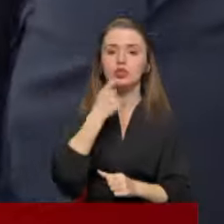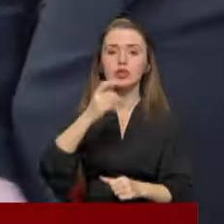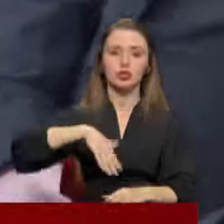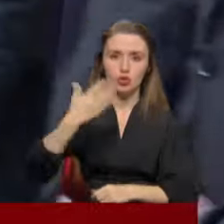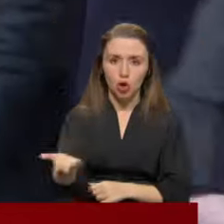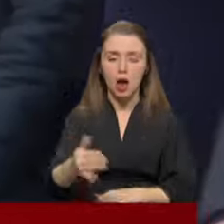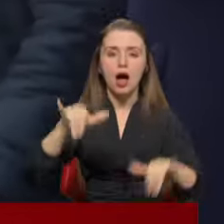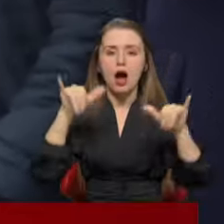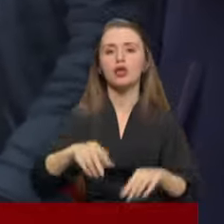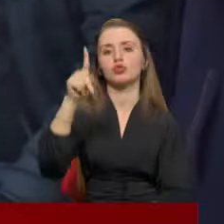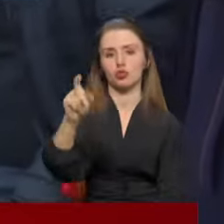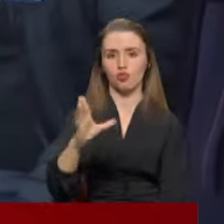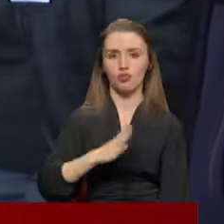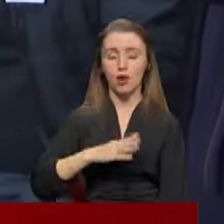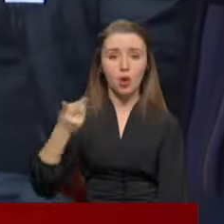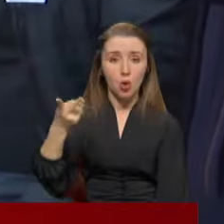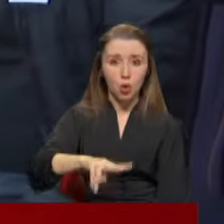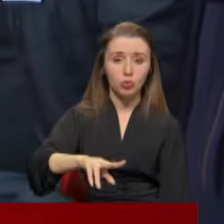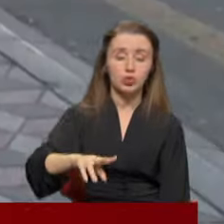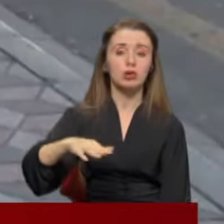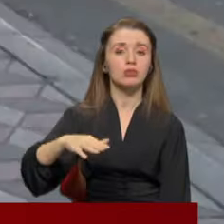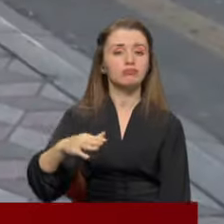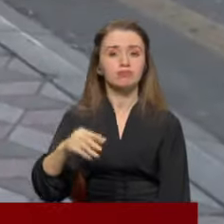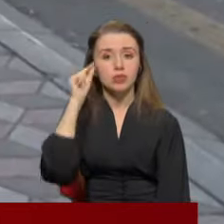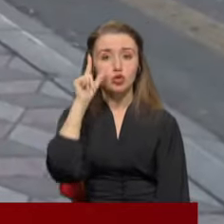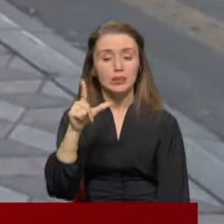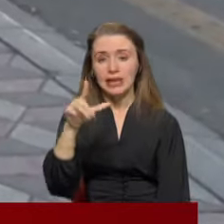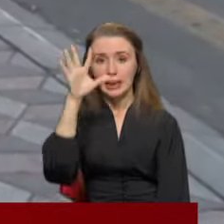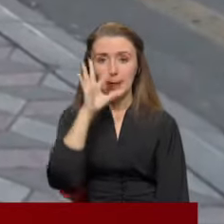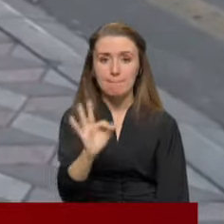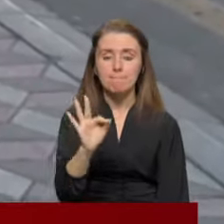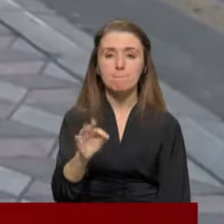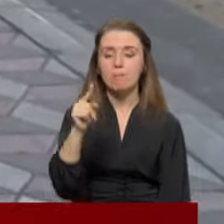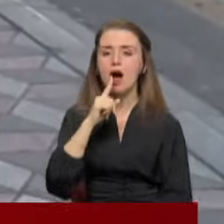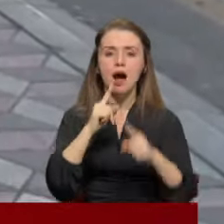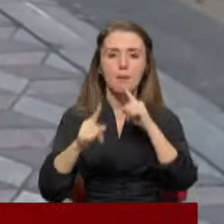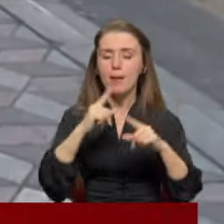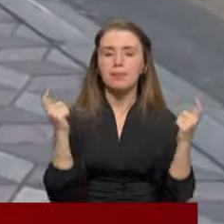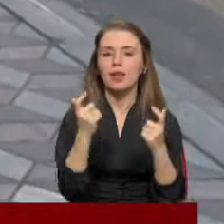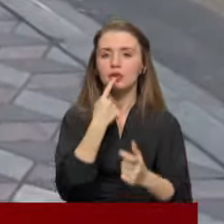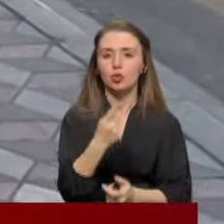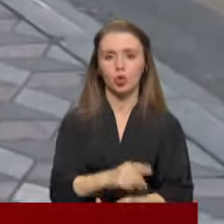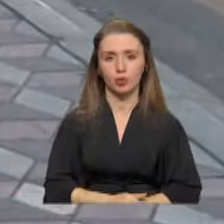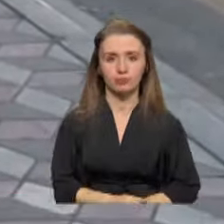yıl sonra aynı soruyu soruyor cinayetin arkasındaki asıl failler talimatı verenler nerede sorusu sunu